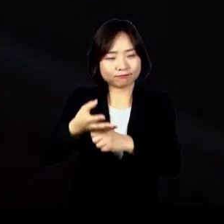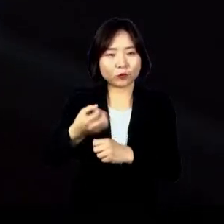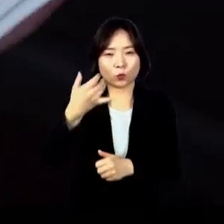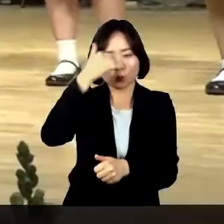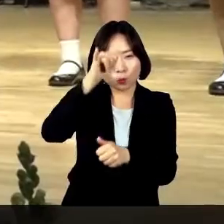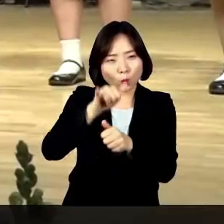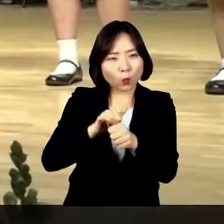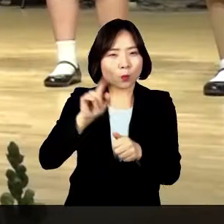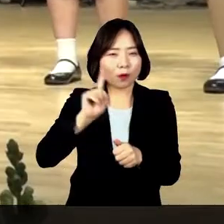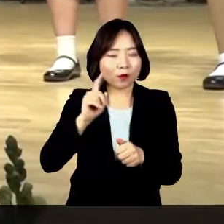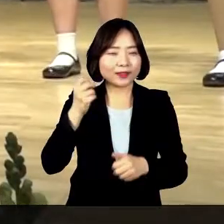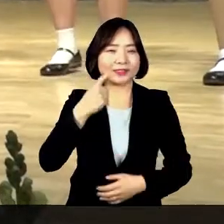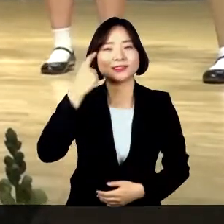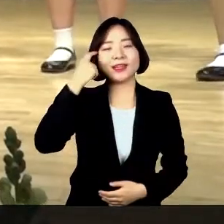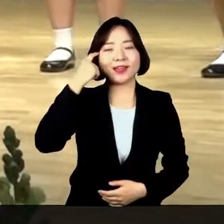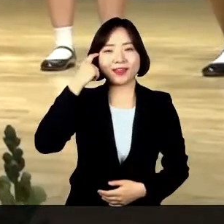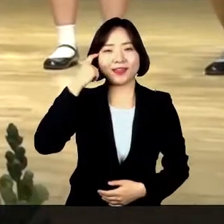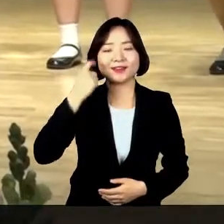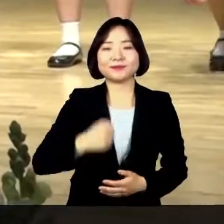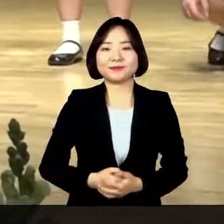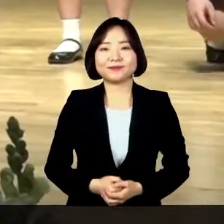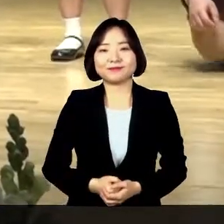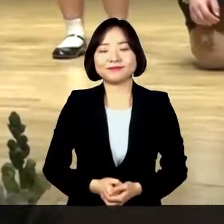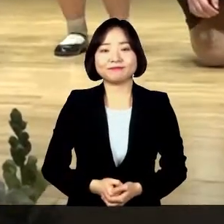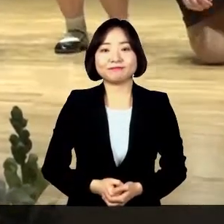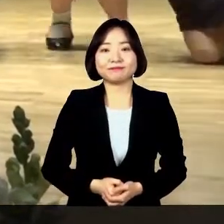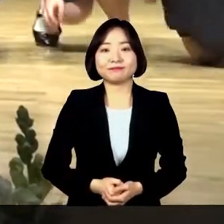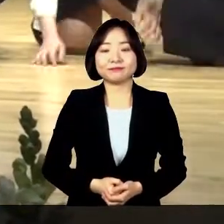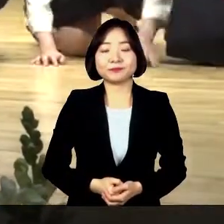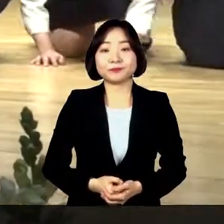의미를 되새겨보는 뜻깊은 시간이 되었습니다.